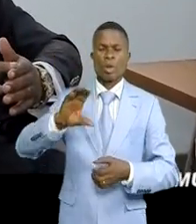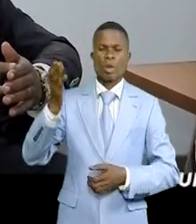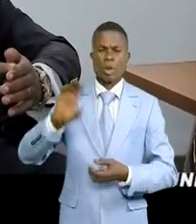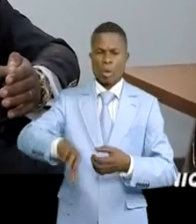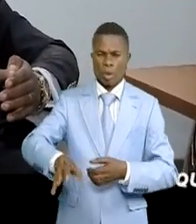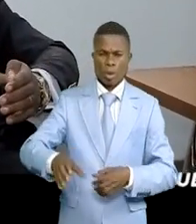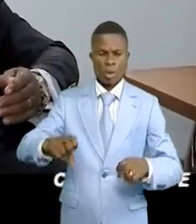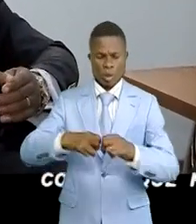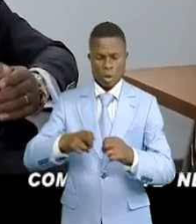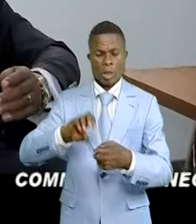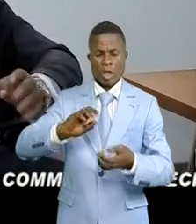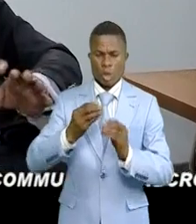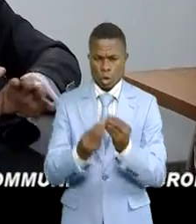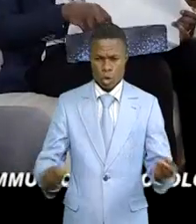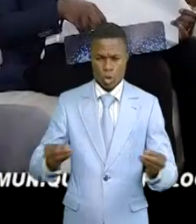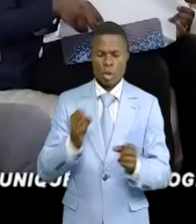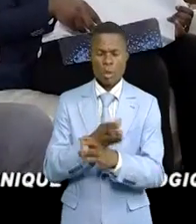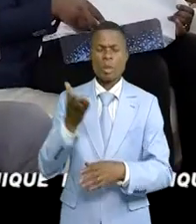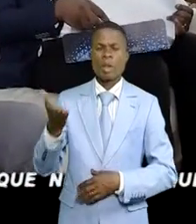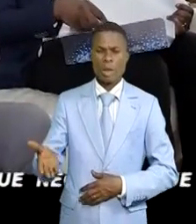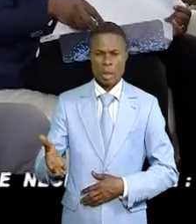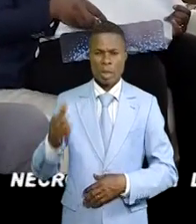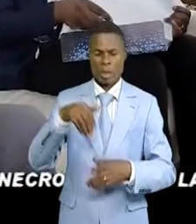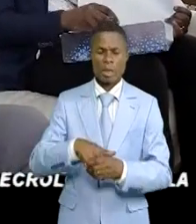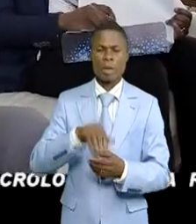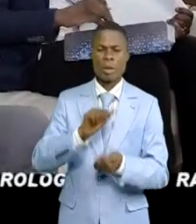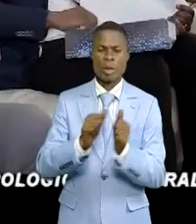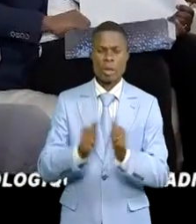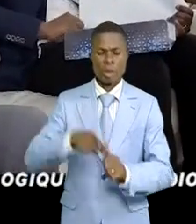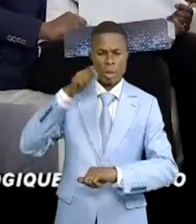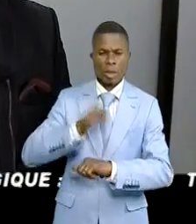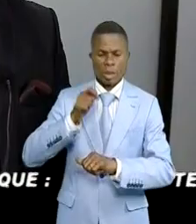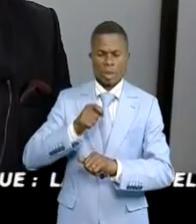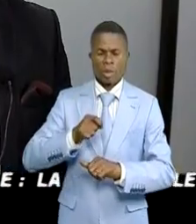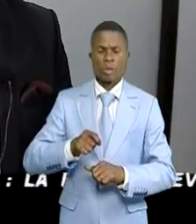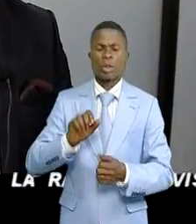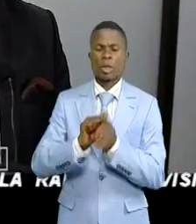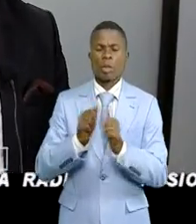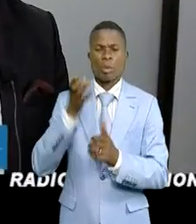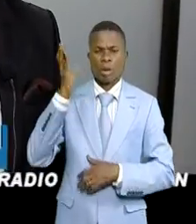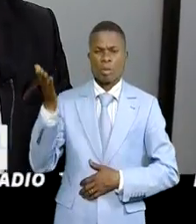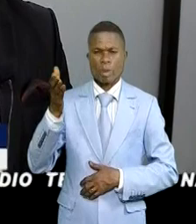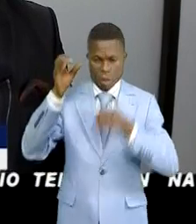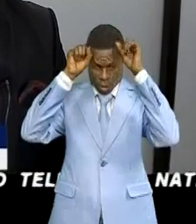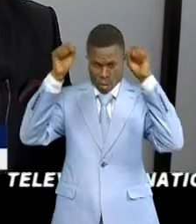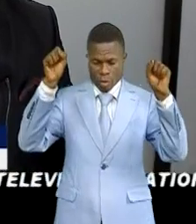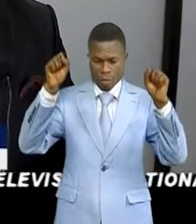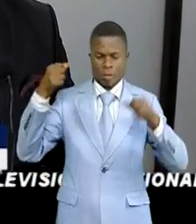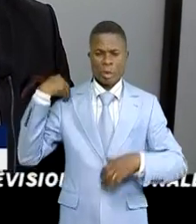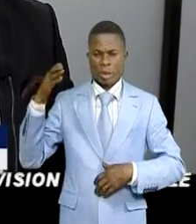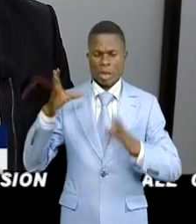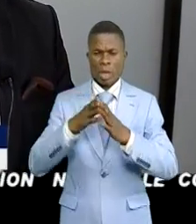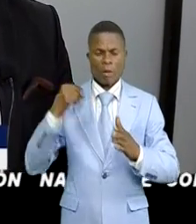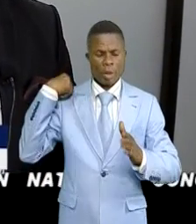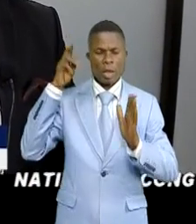électricité, une réparation est plus que nécessaire dans les cadres de la justice transitionnelle. Le chef de l'État, avec le gouvernement,